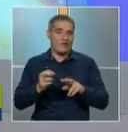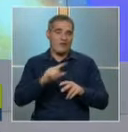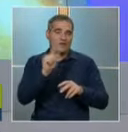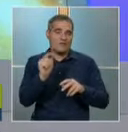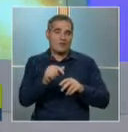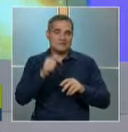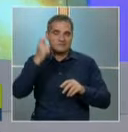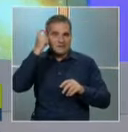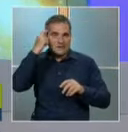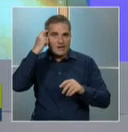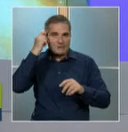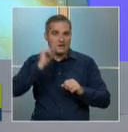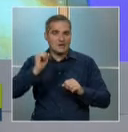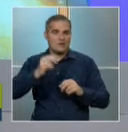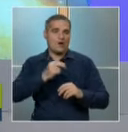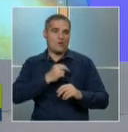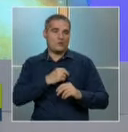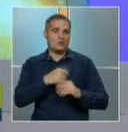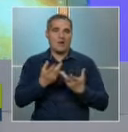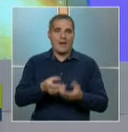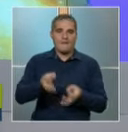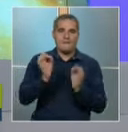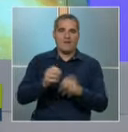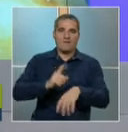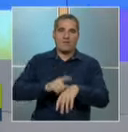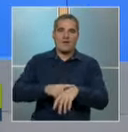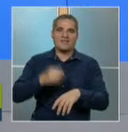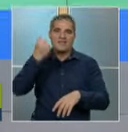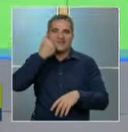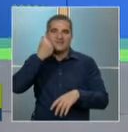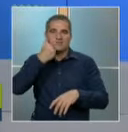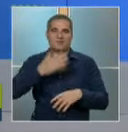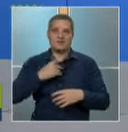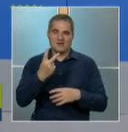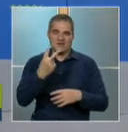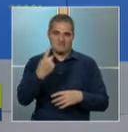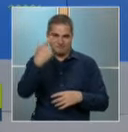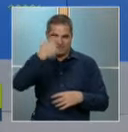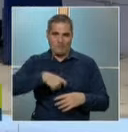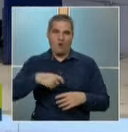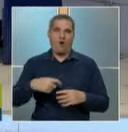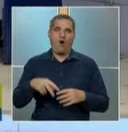да знаем и да усещаме кога е правилният момент да ги използваме, да имаме самоконтрол над себе си. В тази